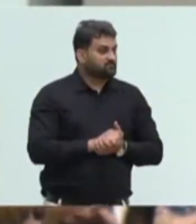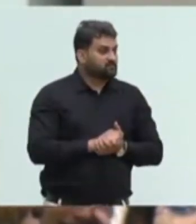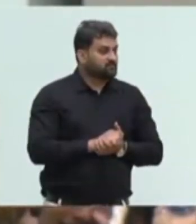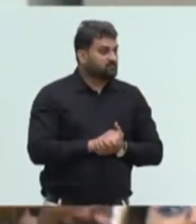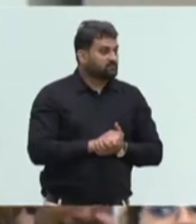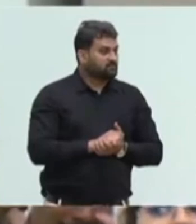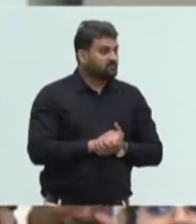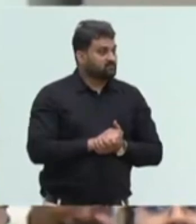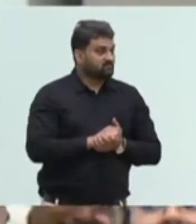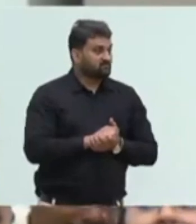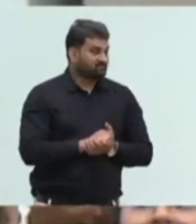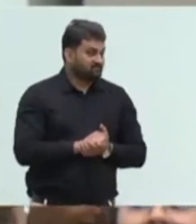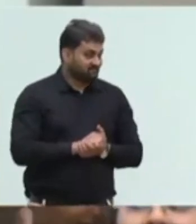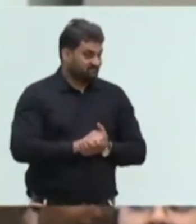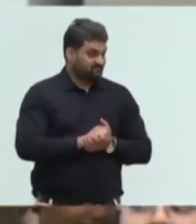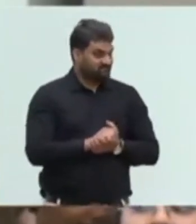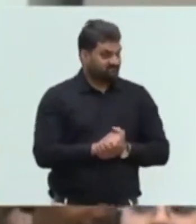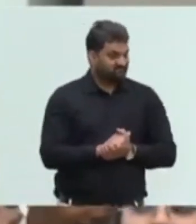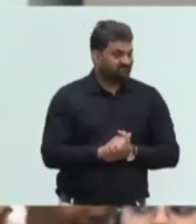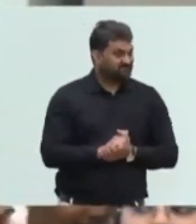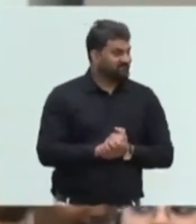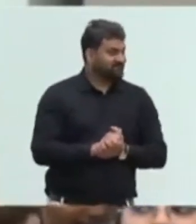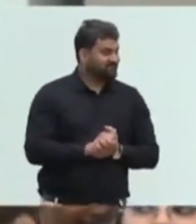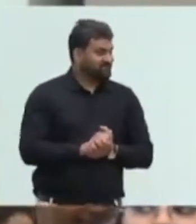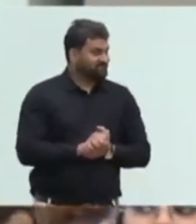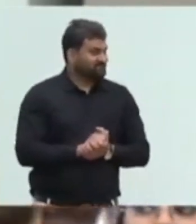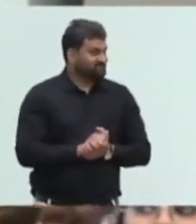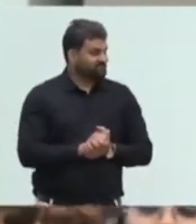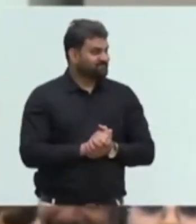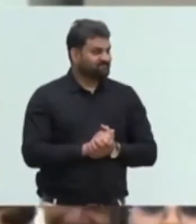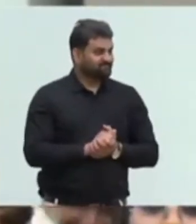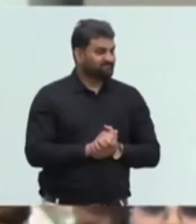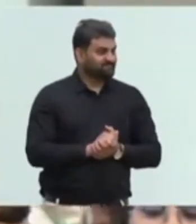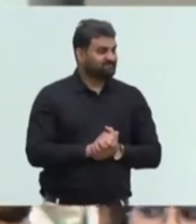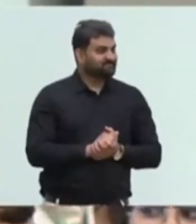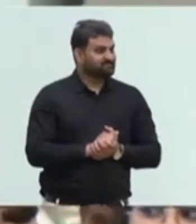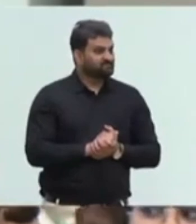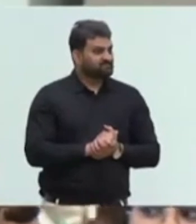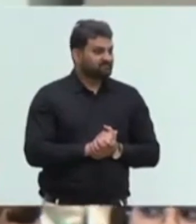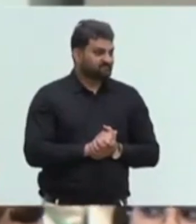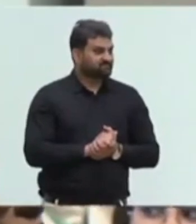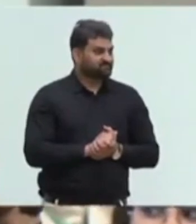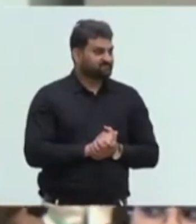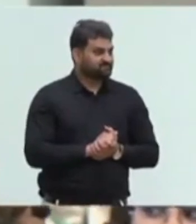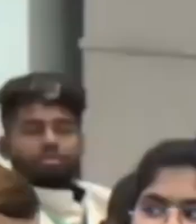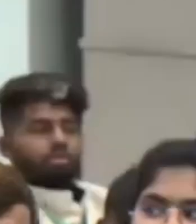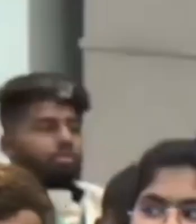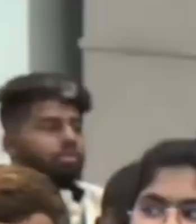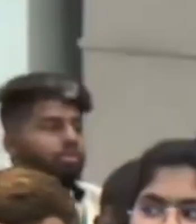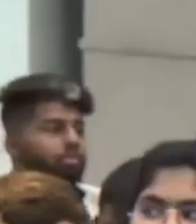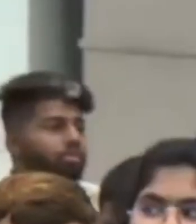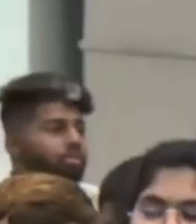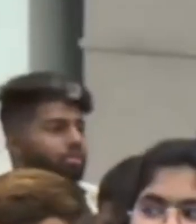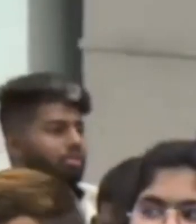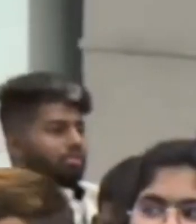कि मुझे सबसे ज्यादा मैं अपनी मां से बहुत मेरा लगाव है वह उनके साथ मुझे बहुत ख़ुशी मिलती है मेरे पापा भी मुझे सपोर्ट करते हैं और